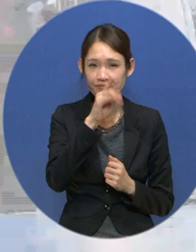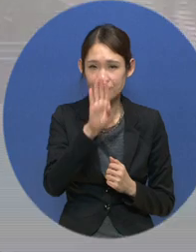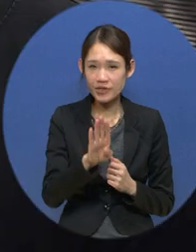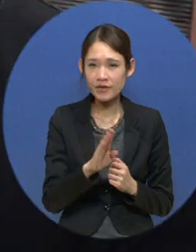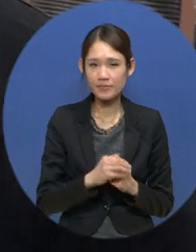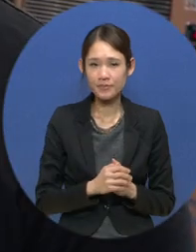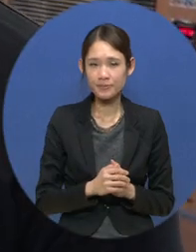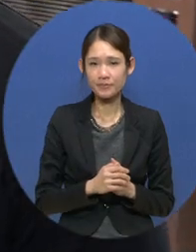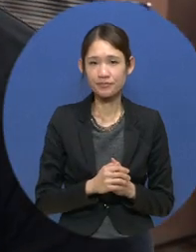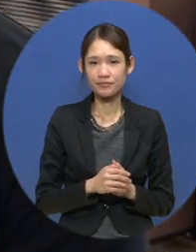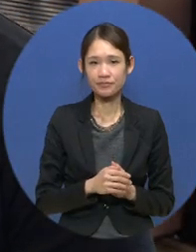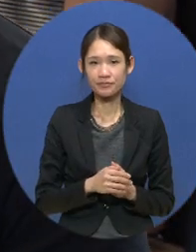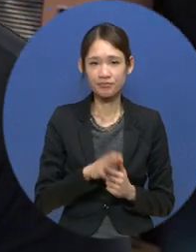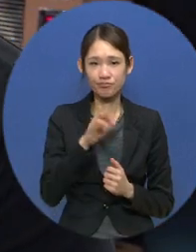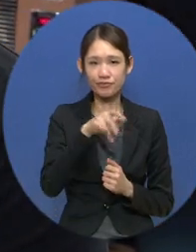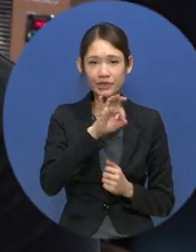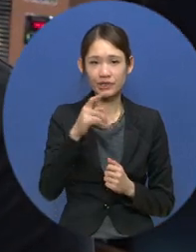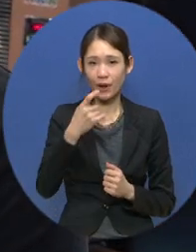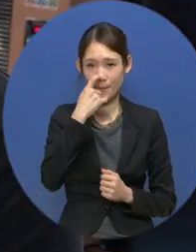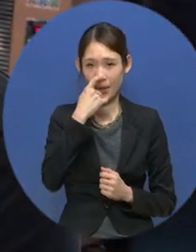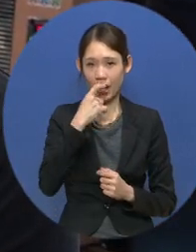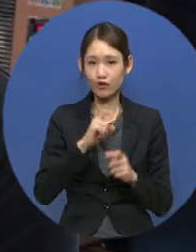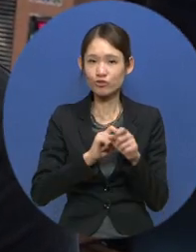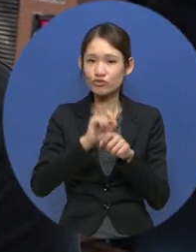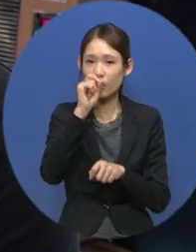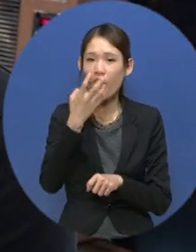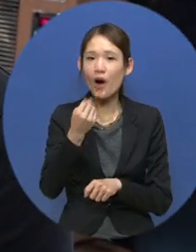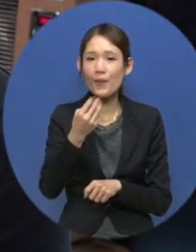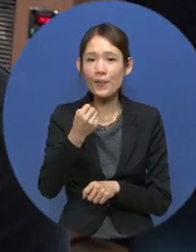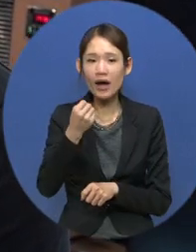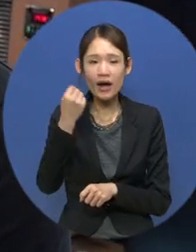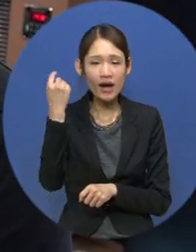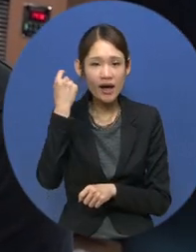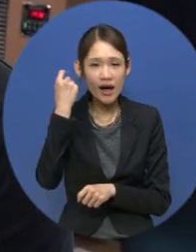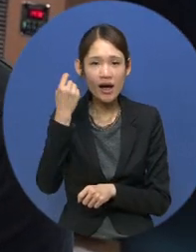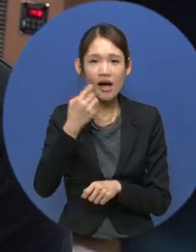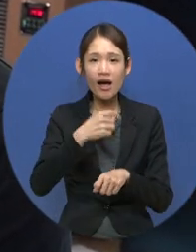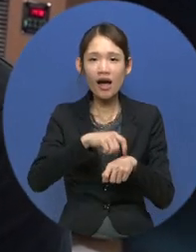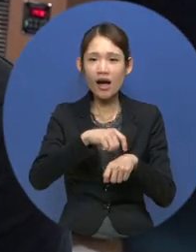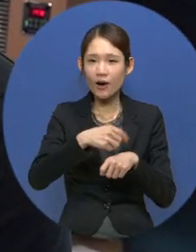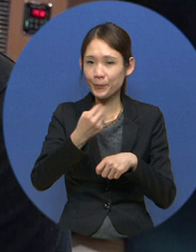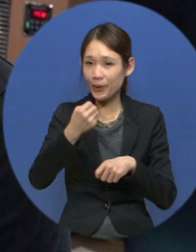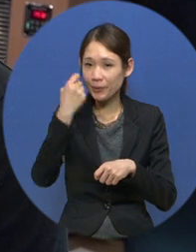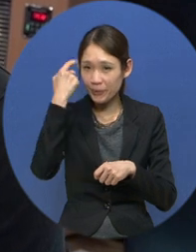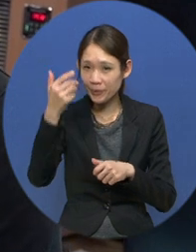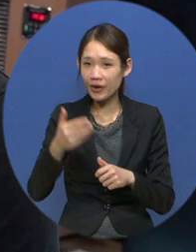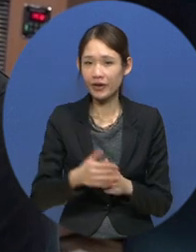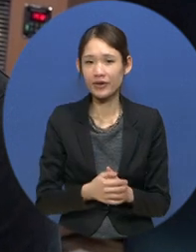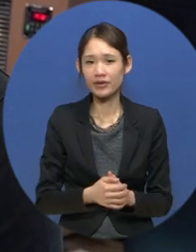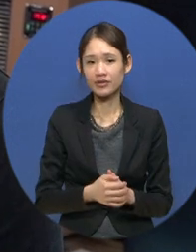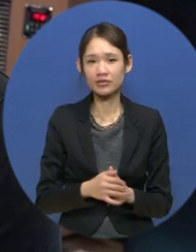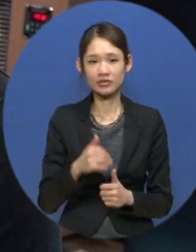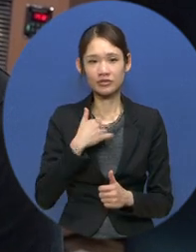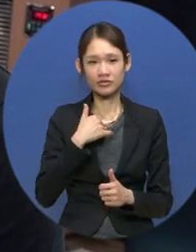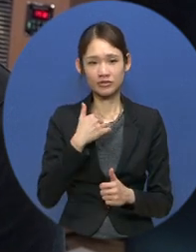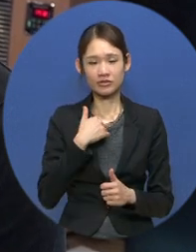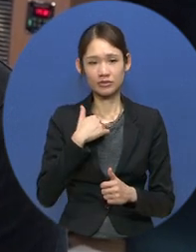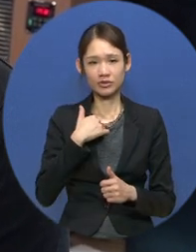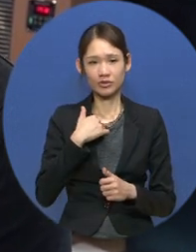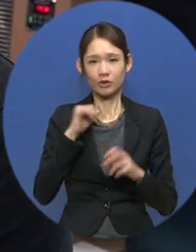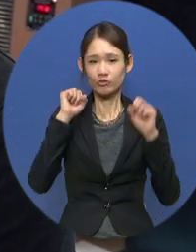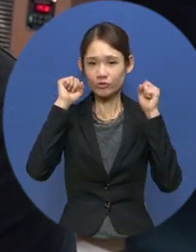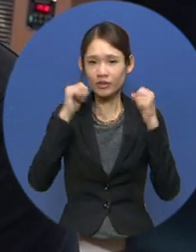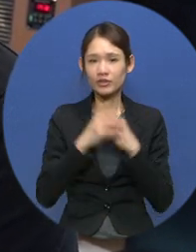무에타이 외에도 피아노, 드럼을 배우고 제가 운동을